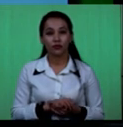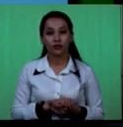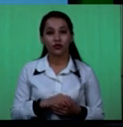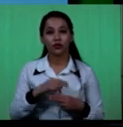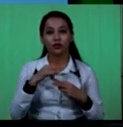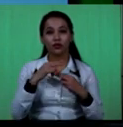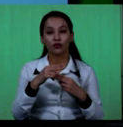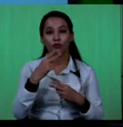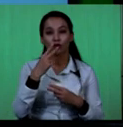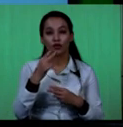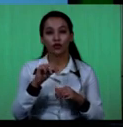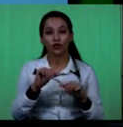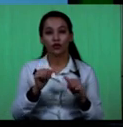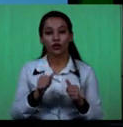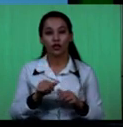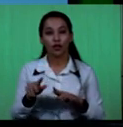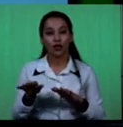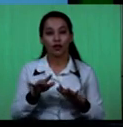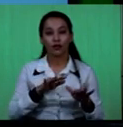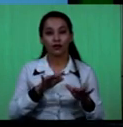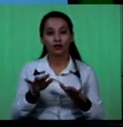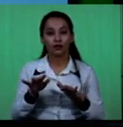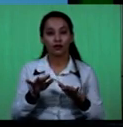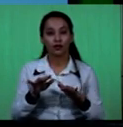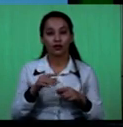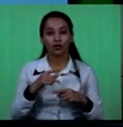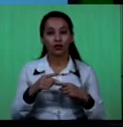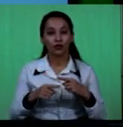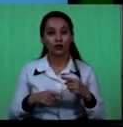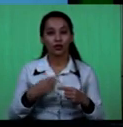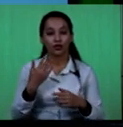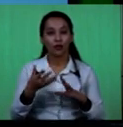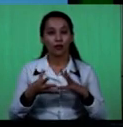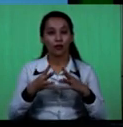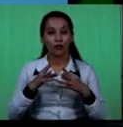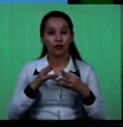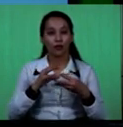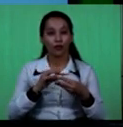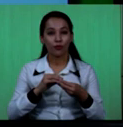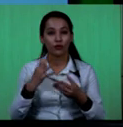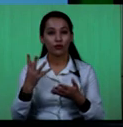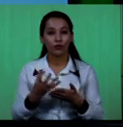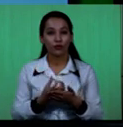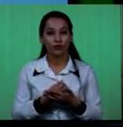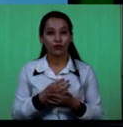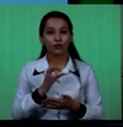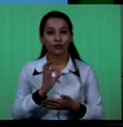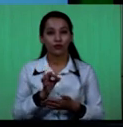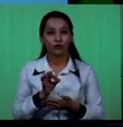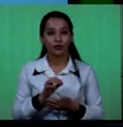E'tibor bergan bo'lsangiz, shakllar harakatidan siz natijani allaqachon aniqlab oldingiz.